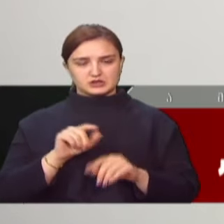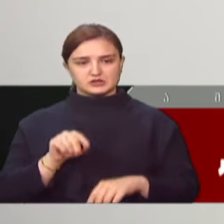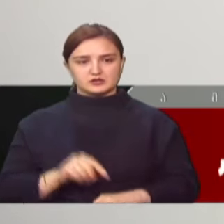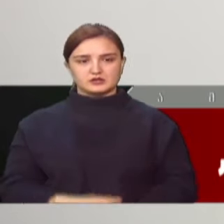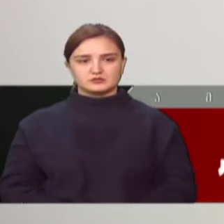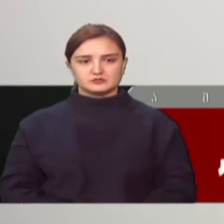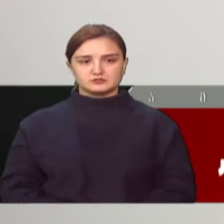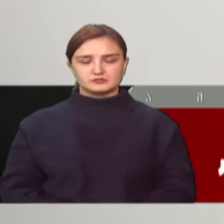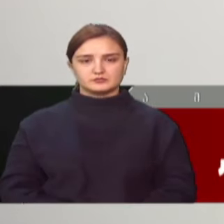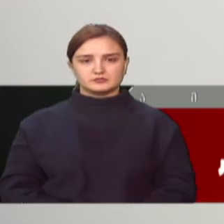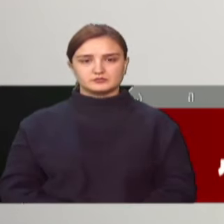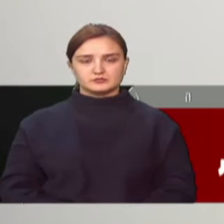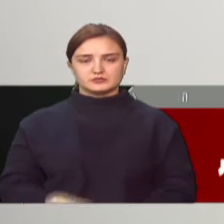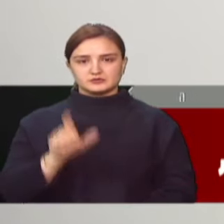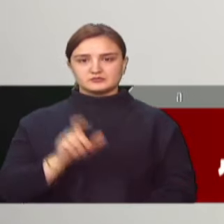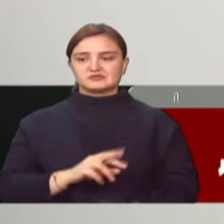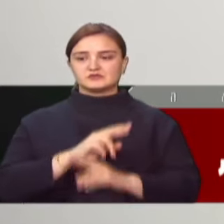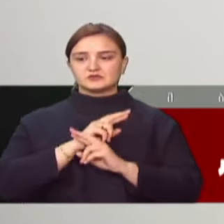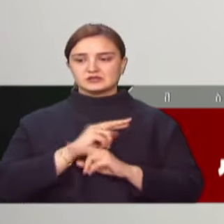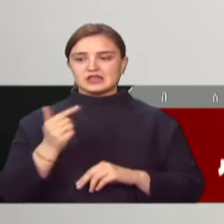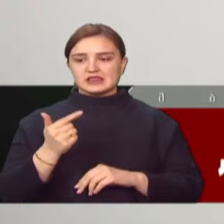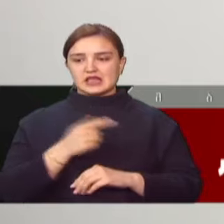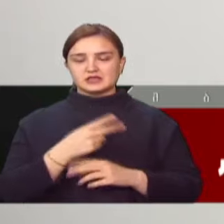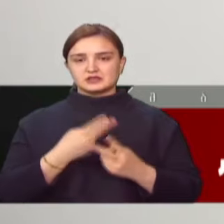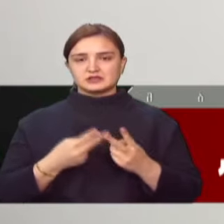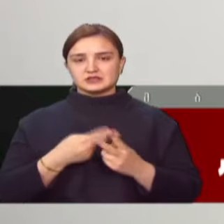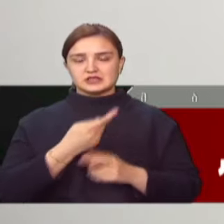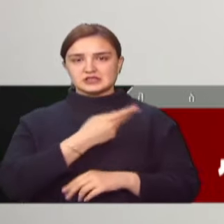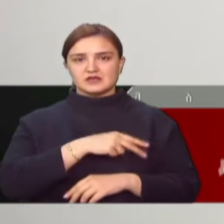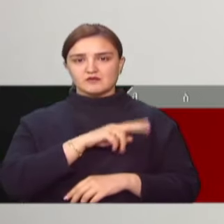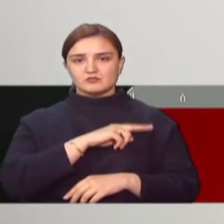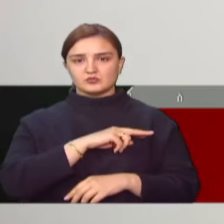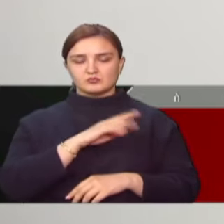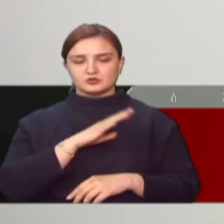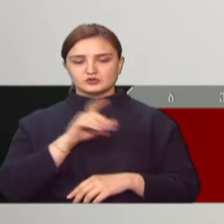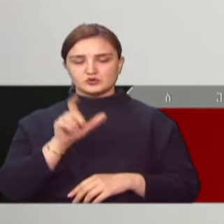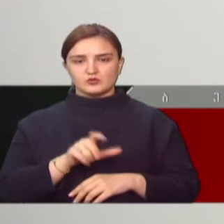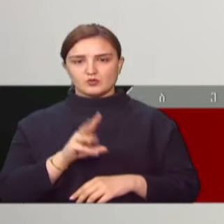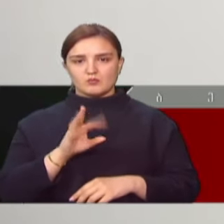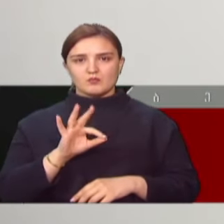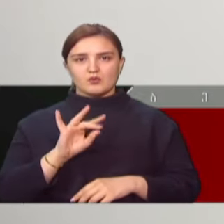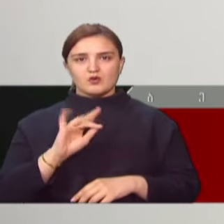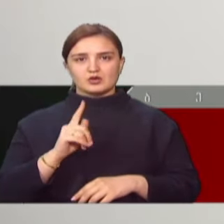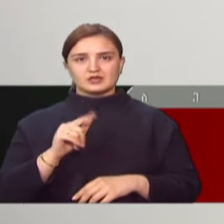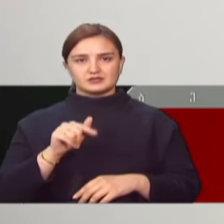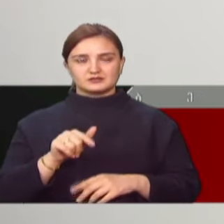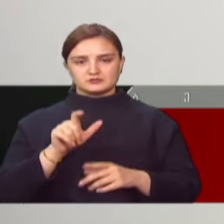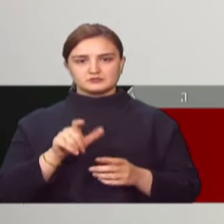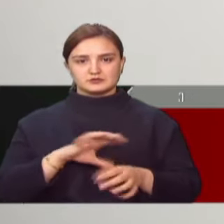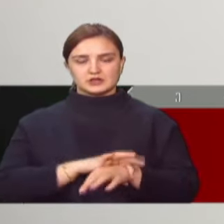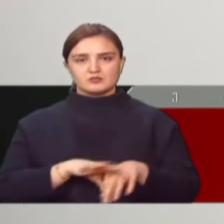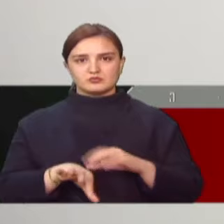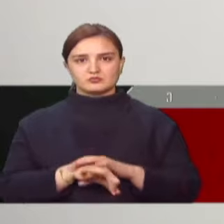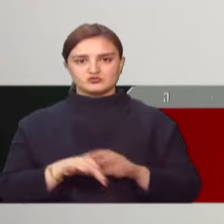მიცვალებულებთან გლდანის ციხის სამოტყოფოში აბავდნენ მორგში. ხელბურკილებით და